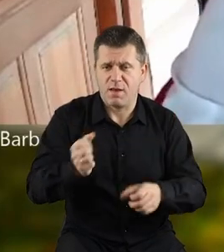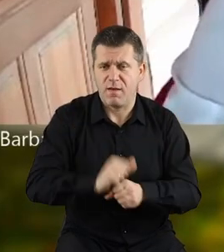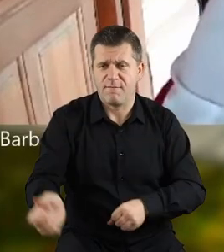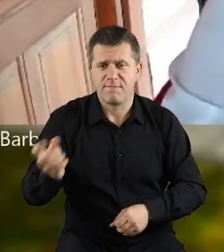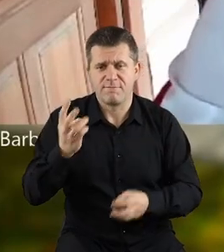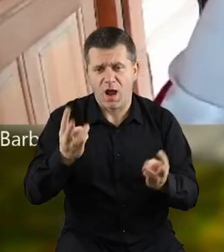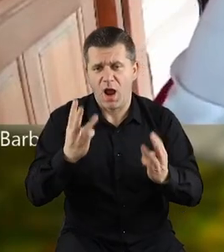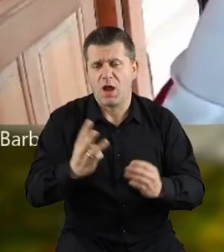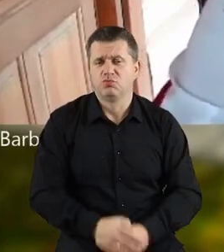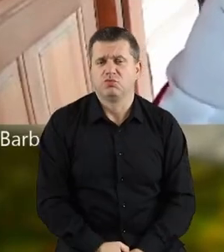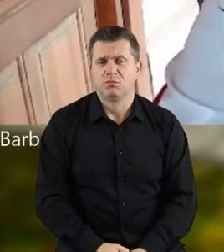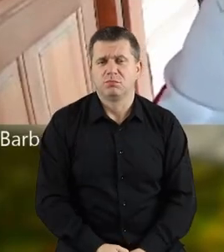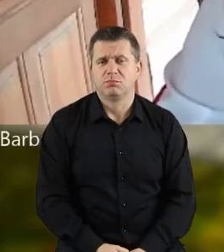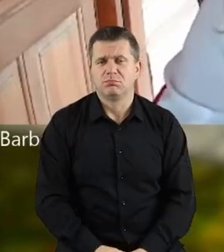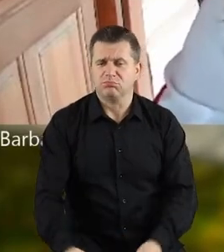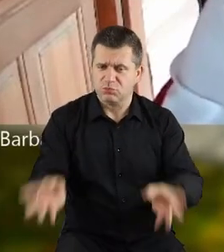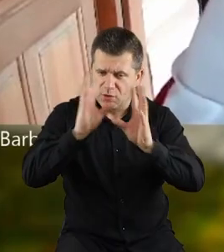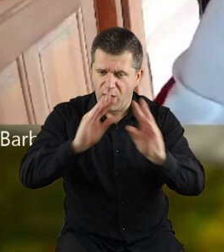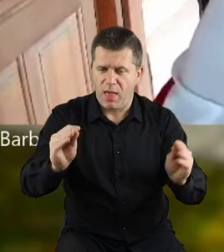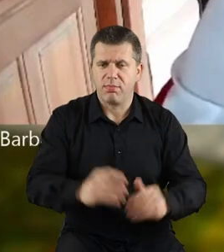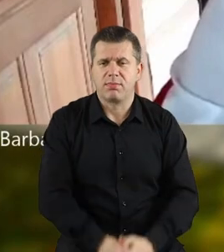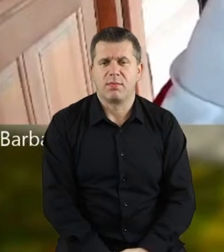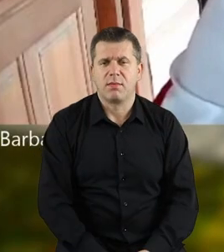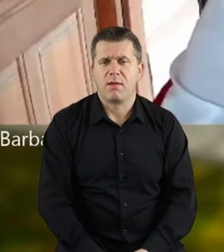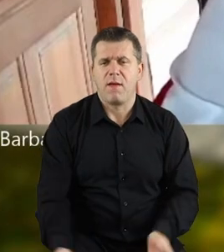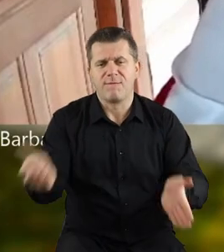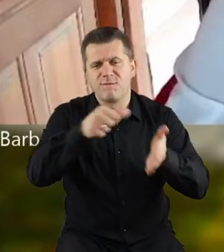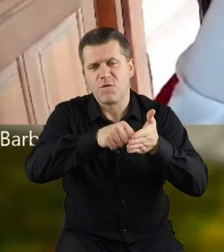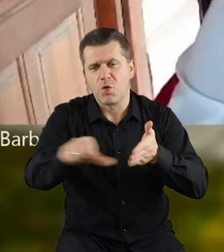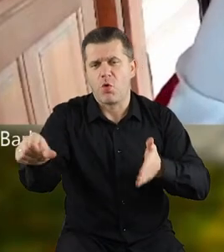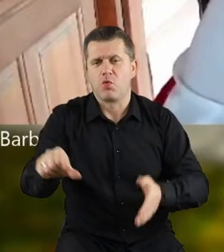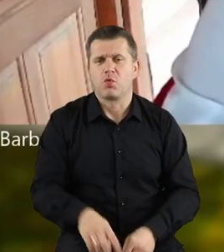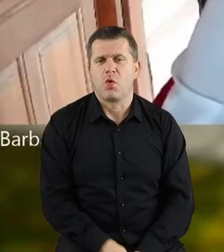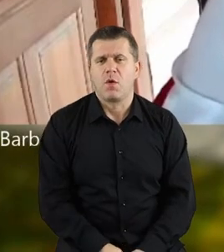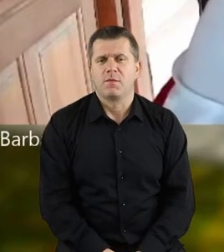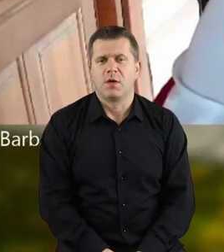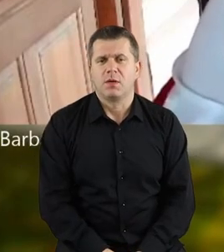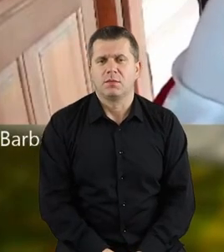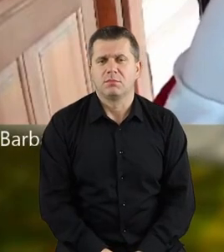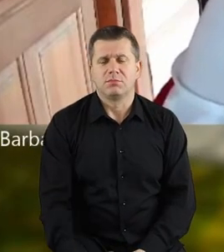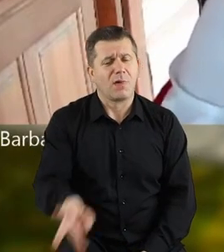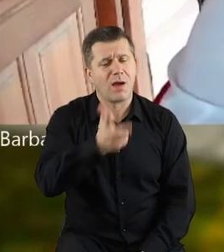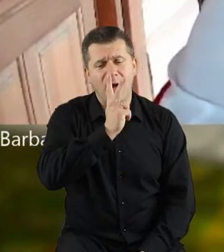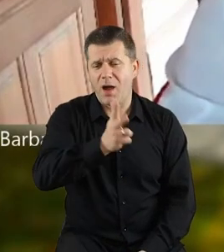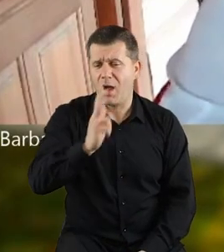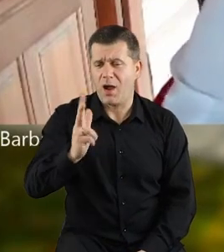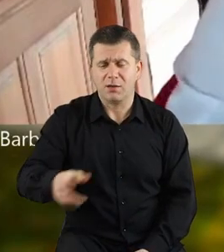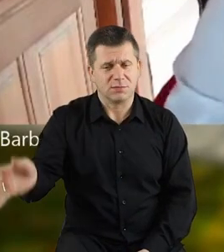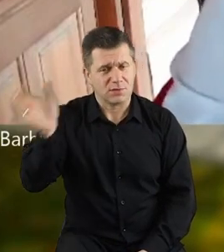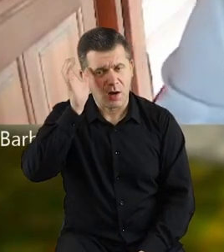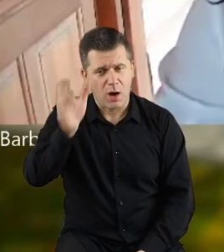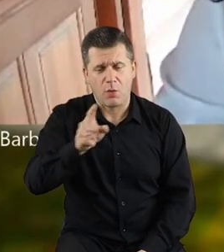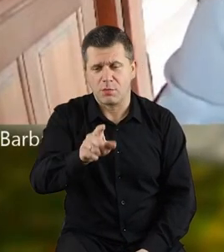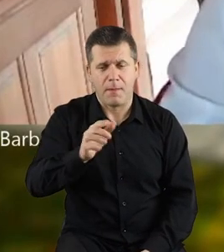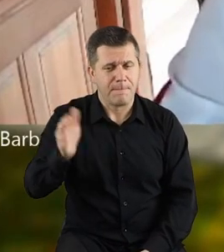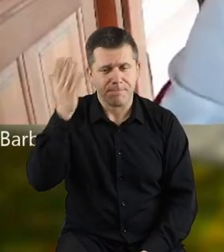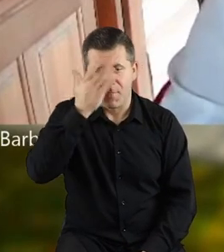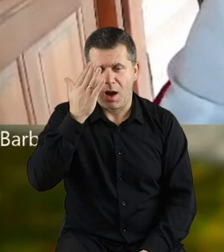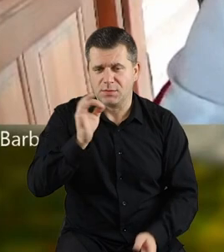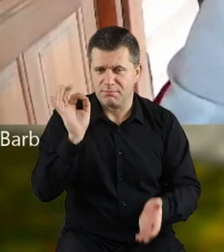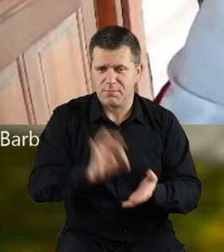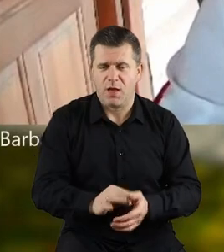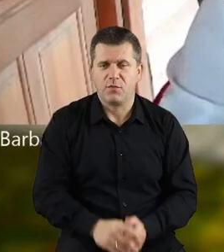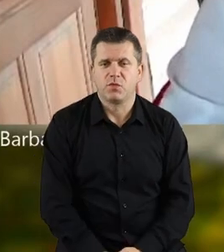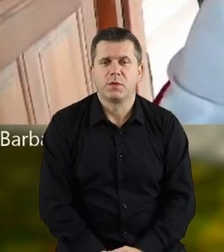ważną, w jakimś sensie szlachetną, wyjątkową. O tym każdy autor marzy,